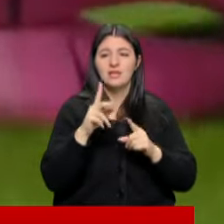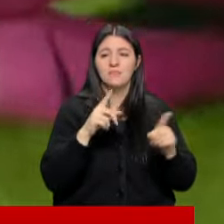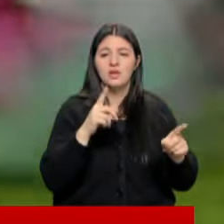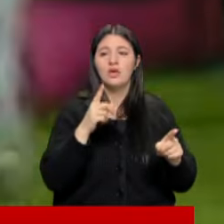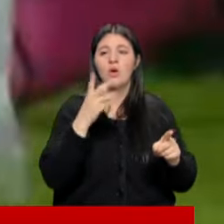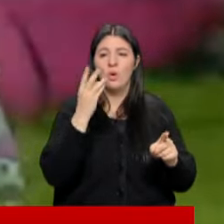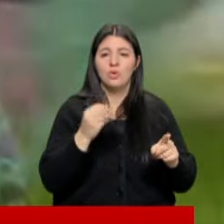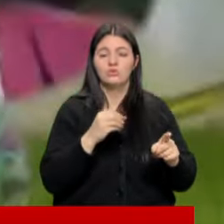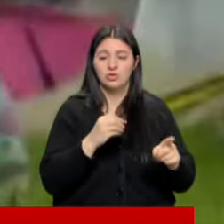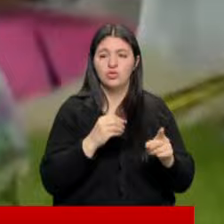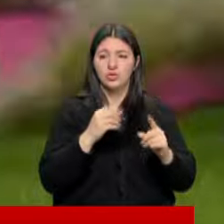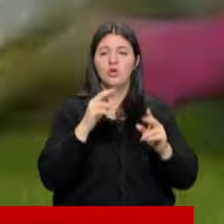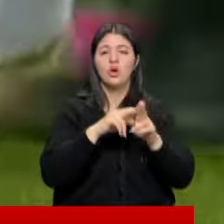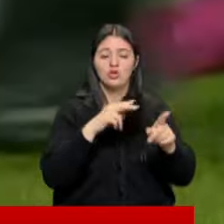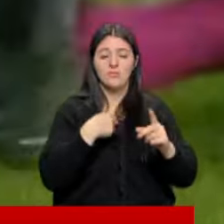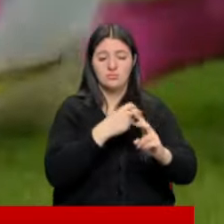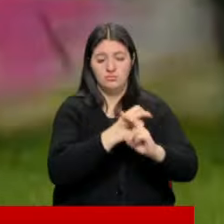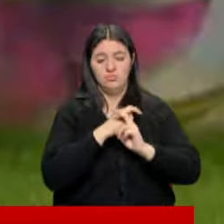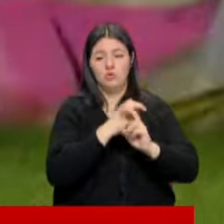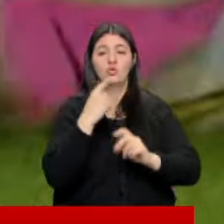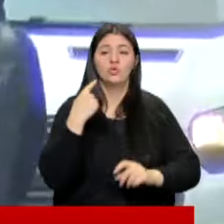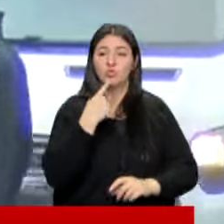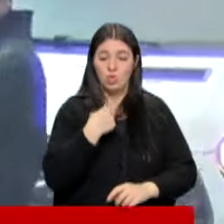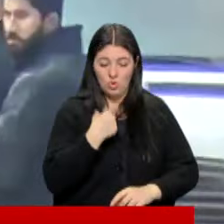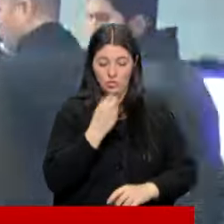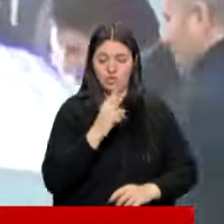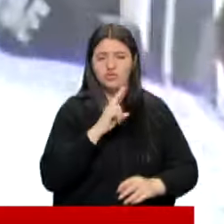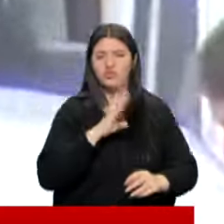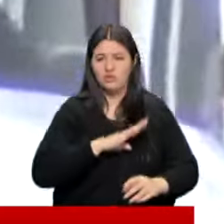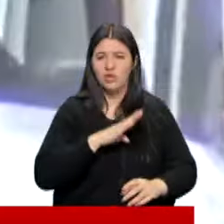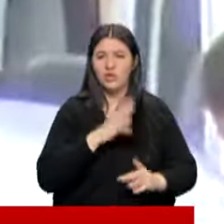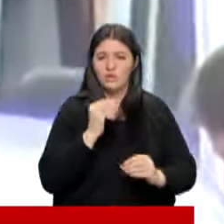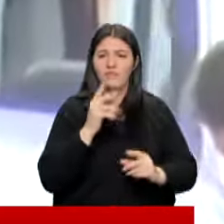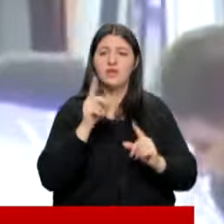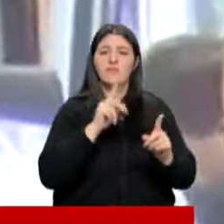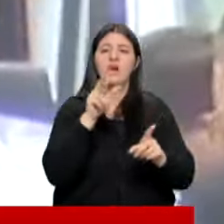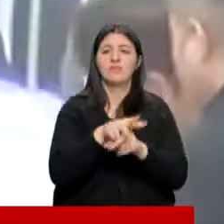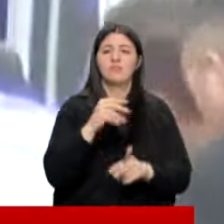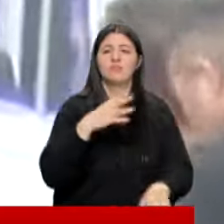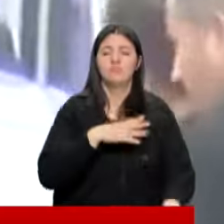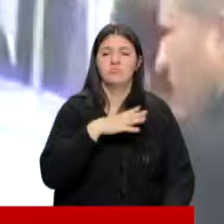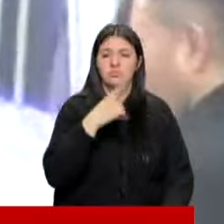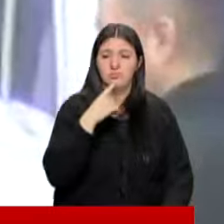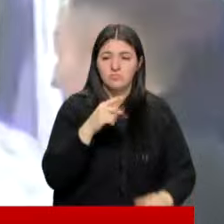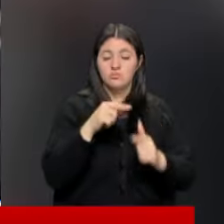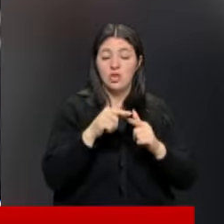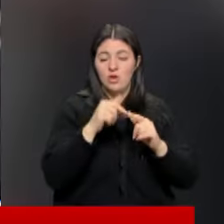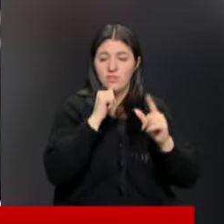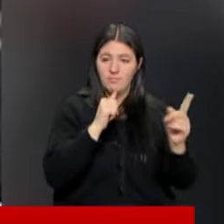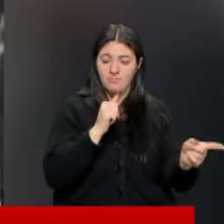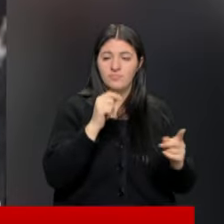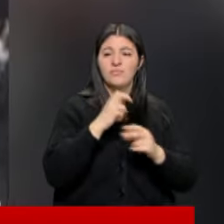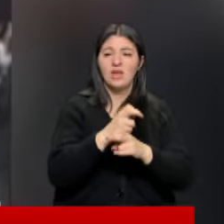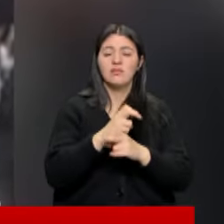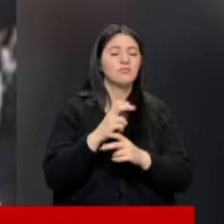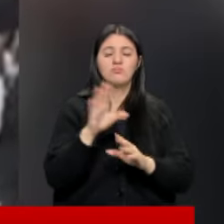şekilde gerçekleştiğini, Koca'nın tehdit sözünü duyduğunu, şikayetçi olduğunu ve davaya katılmak istediğini belirtti. Faruk Koca tehdit